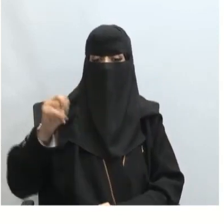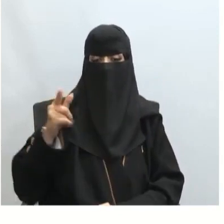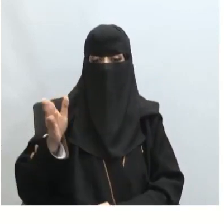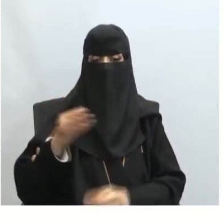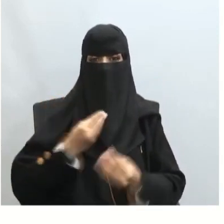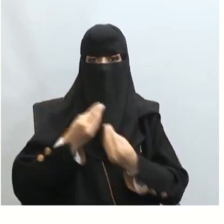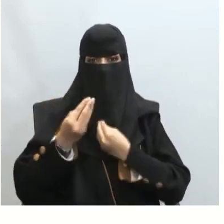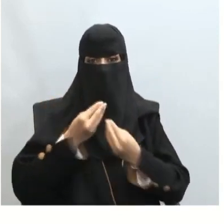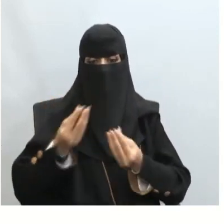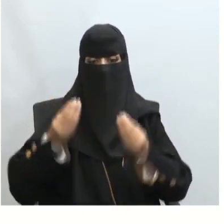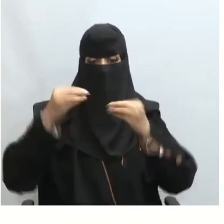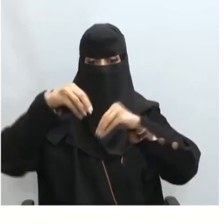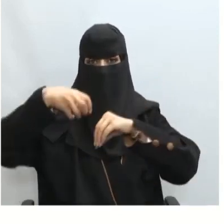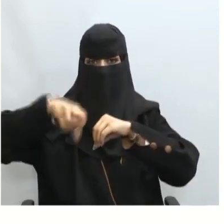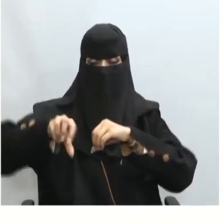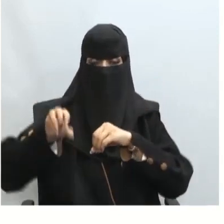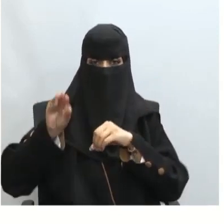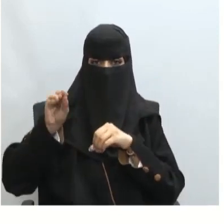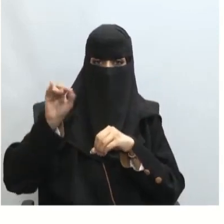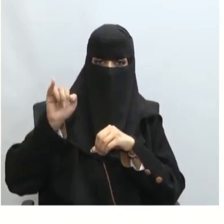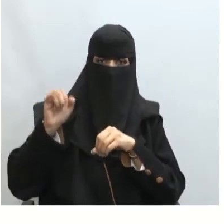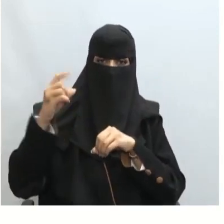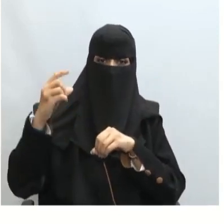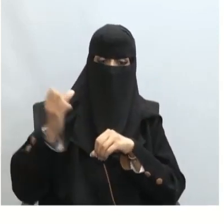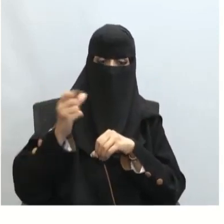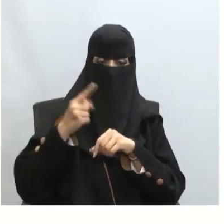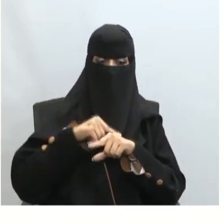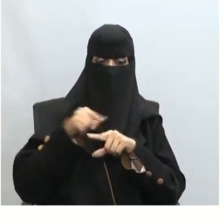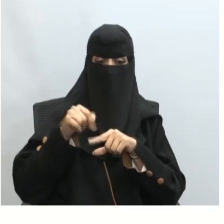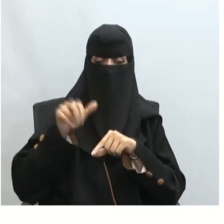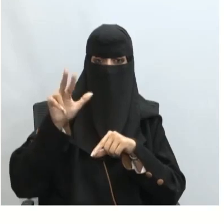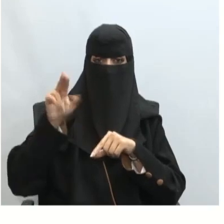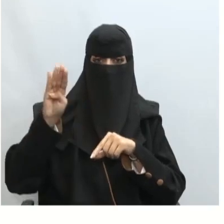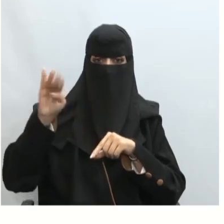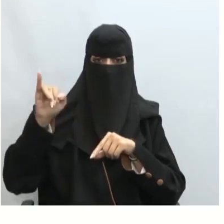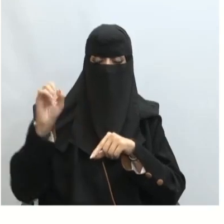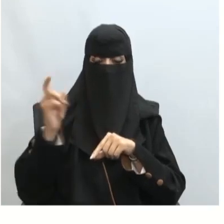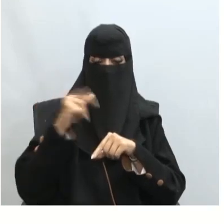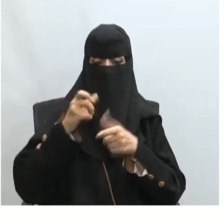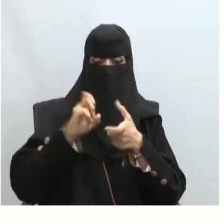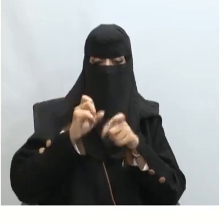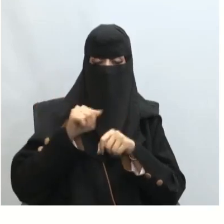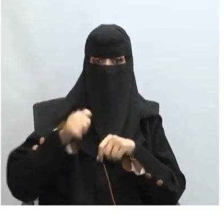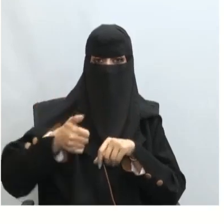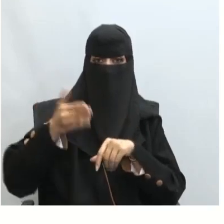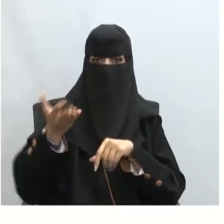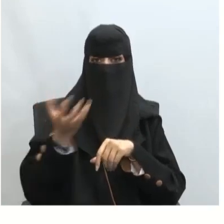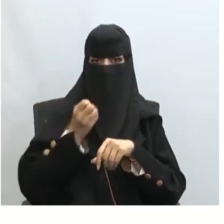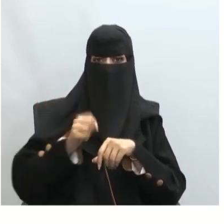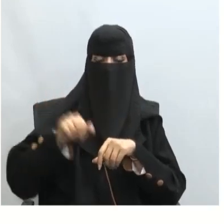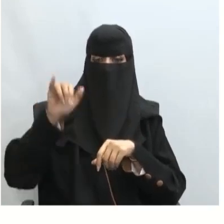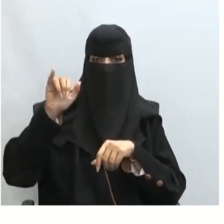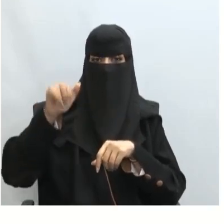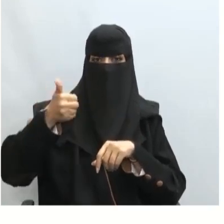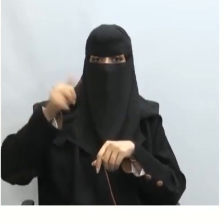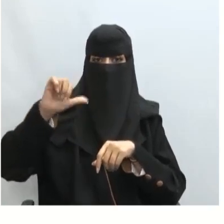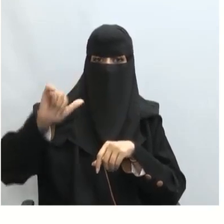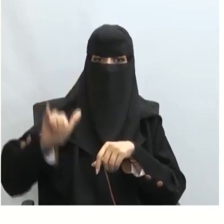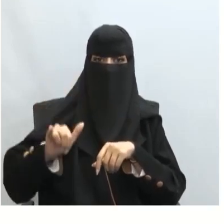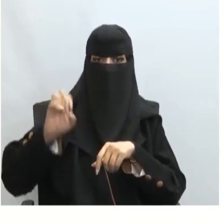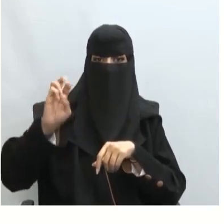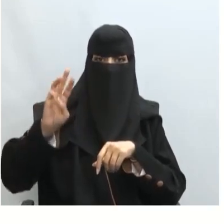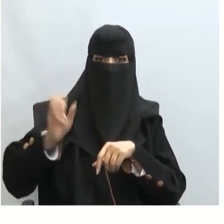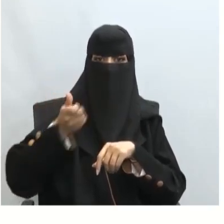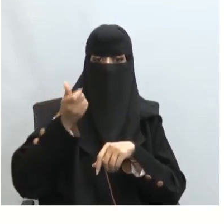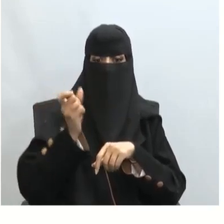تفاعل اضافه جزيء هيدروجين الى الكين لتكوين الكان اذا ايثان سيتحول الى